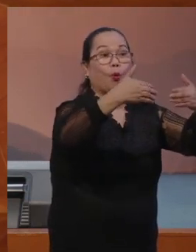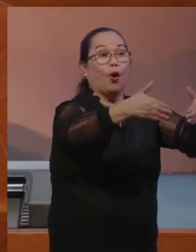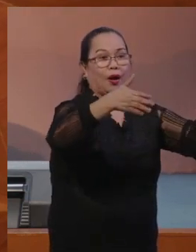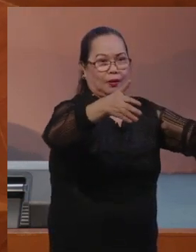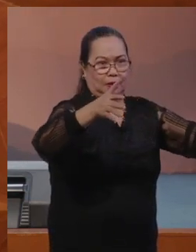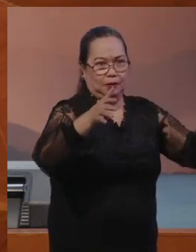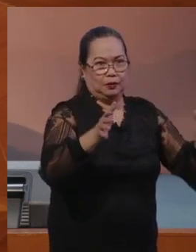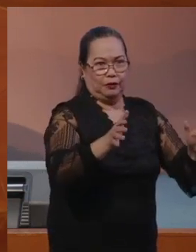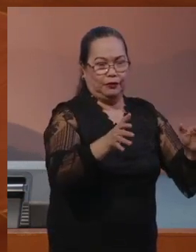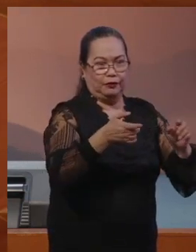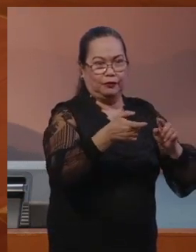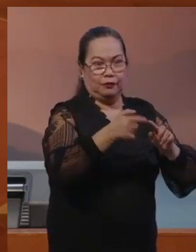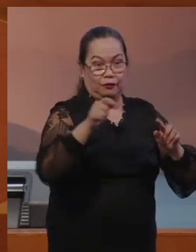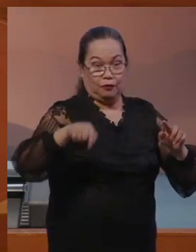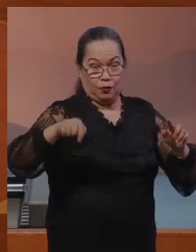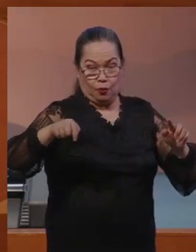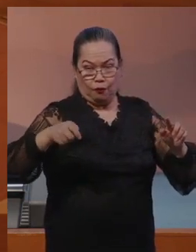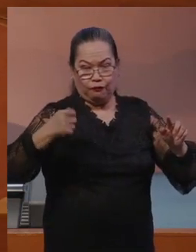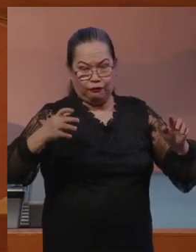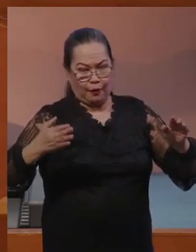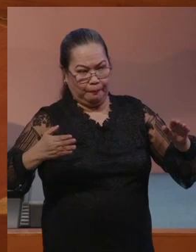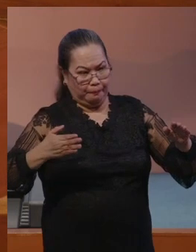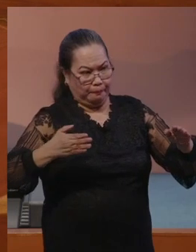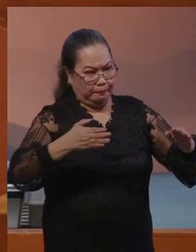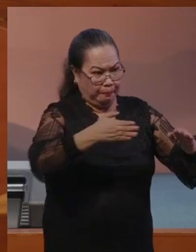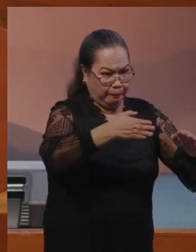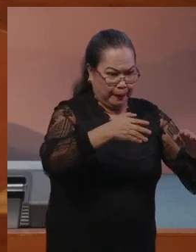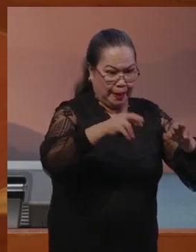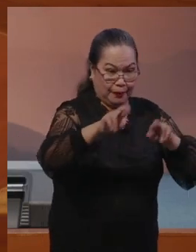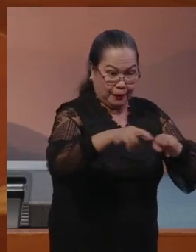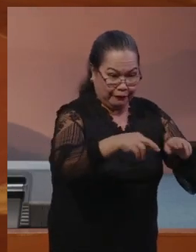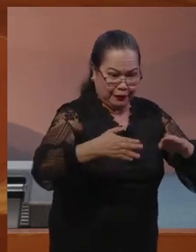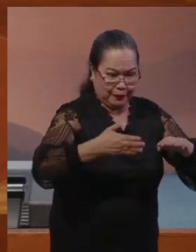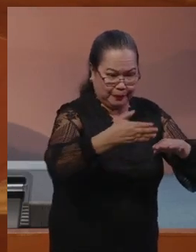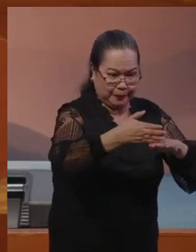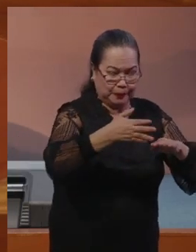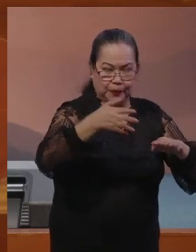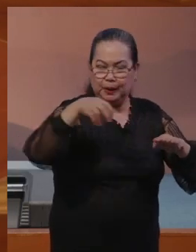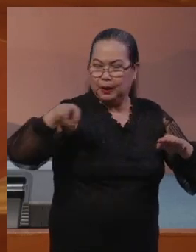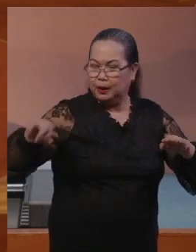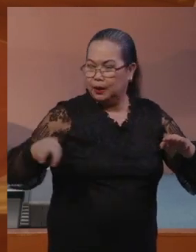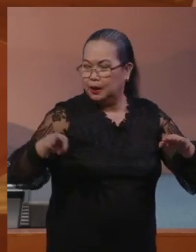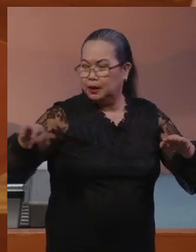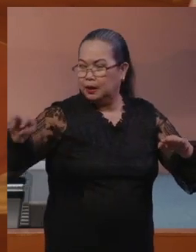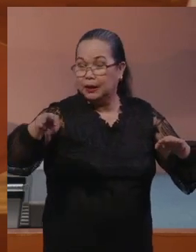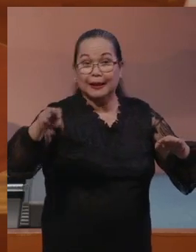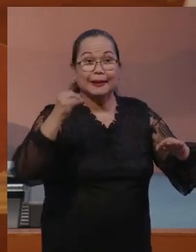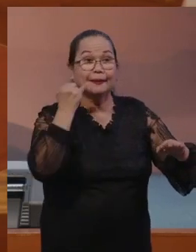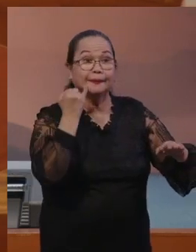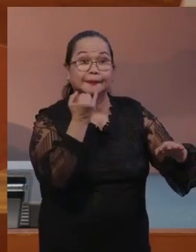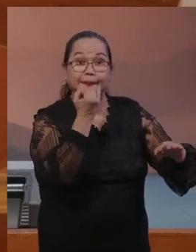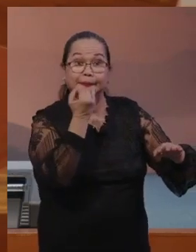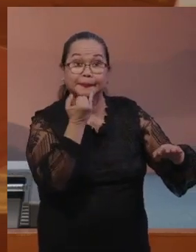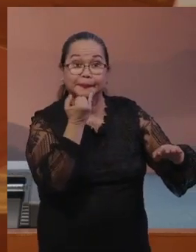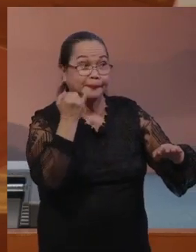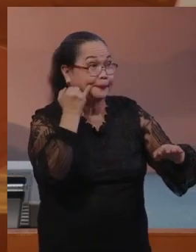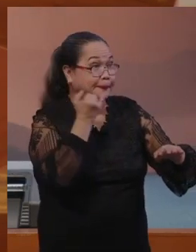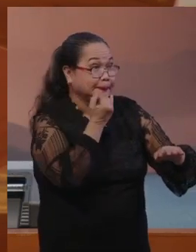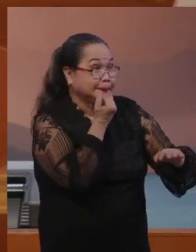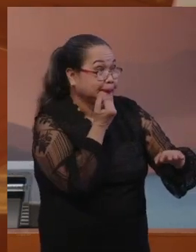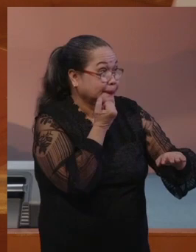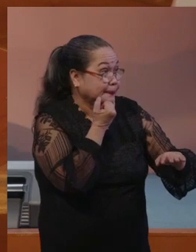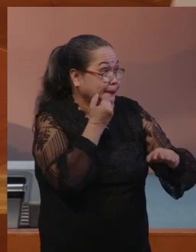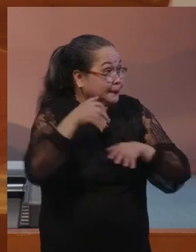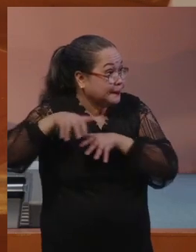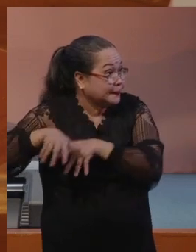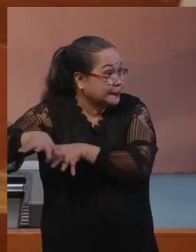Shittim. Doon sa Shittim, nung sila ay bumabaypay pa sa wilderness, nagkasala ang Israel. According to